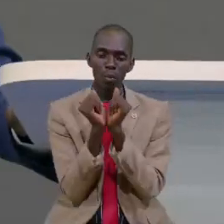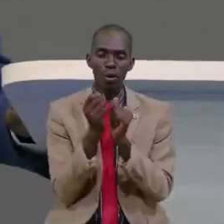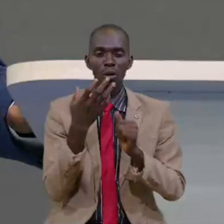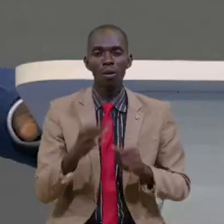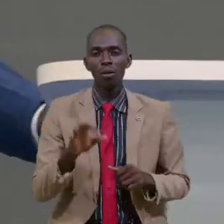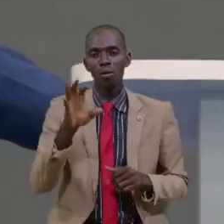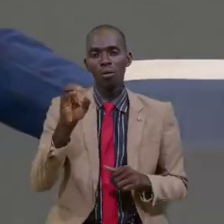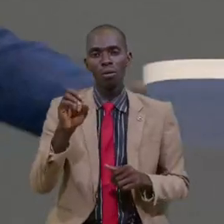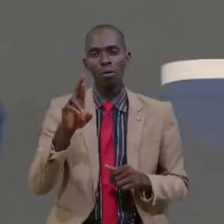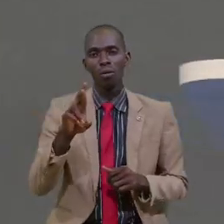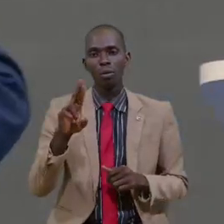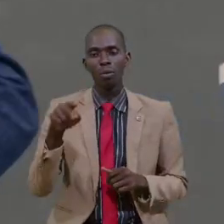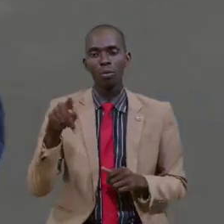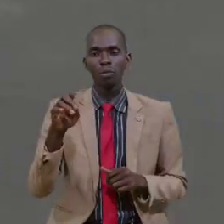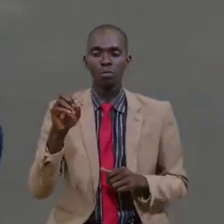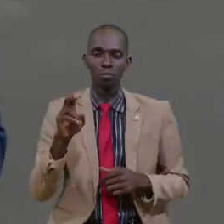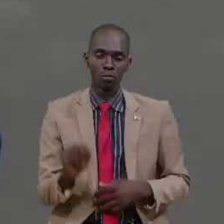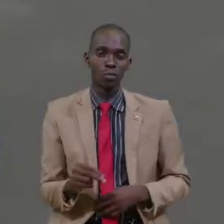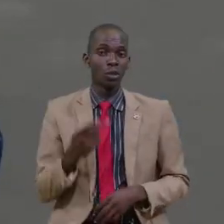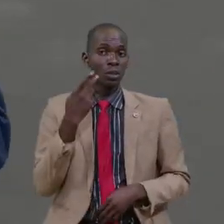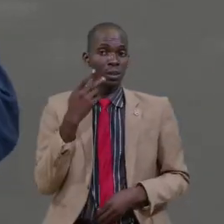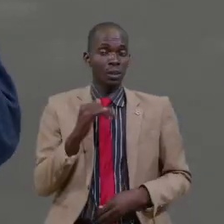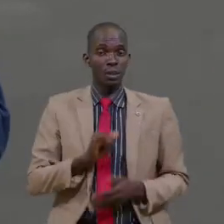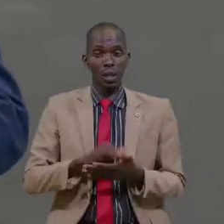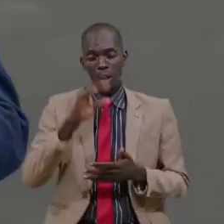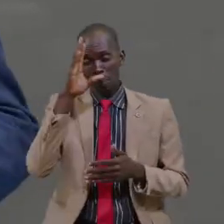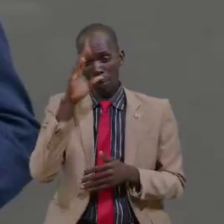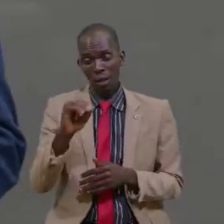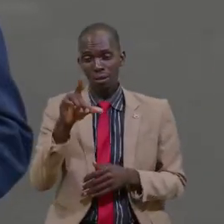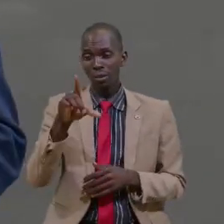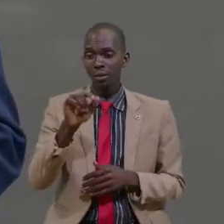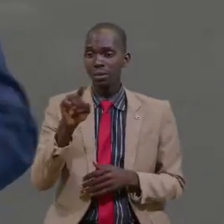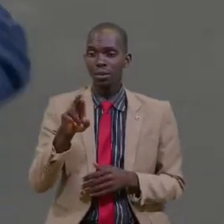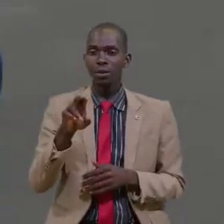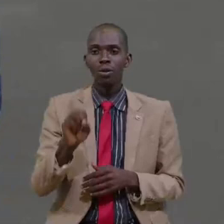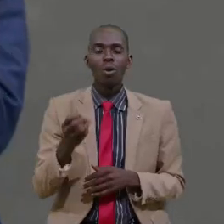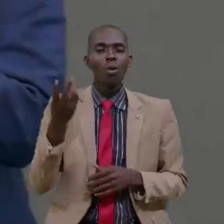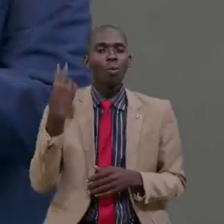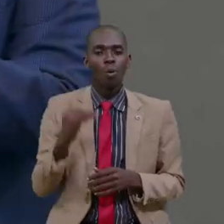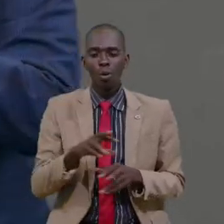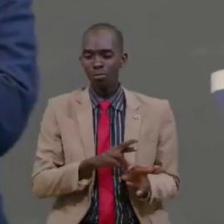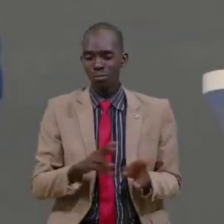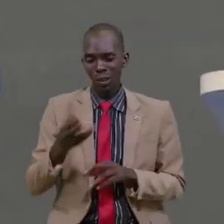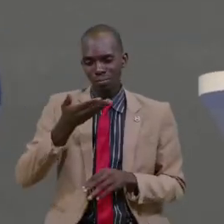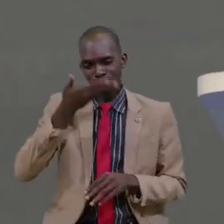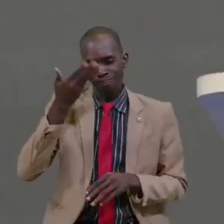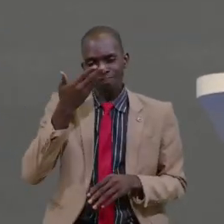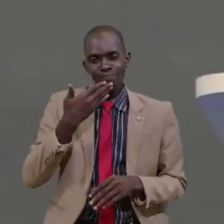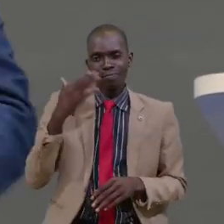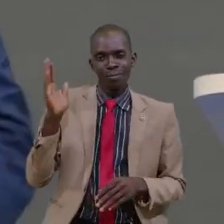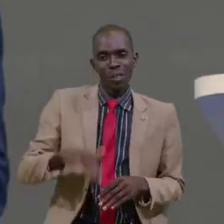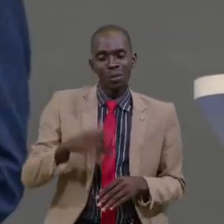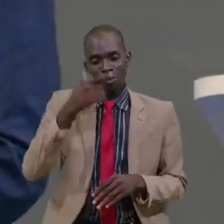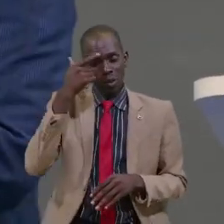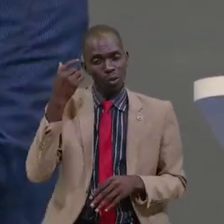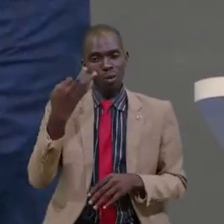de la corruption. Vous voyez, ce Lazare, il sentait déjà, la corruption s'installait. Et